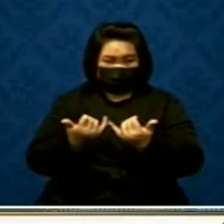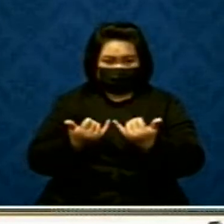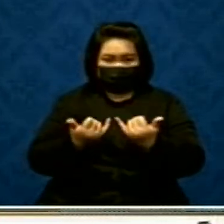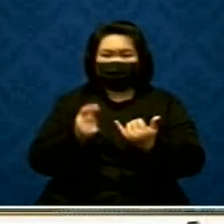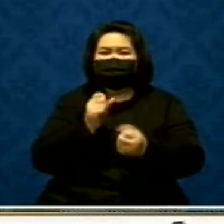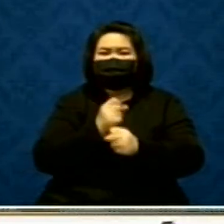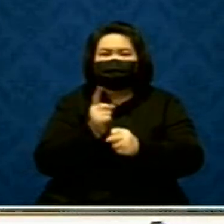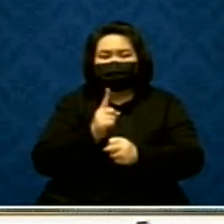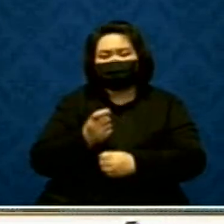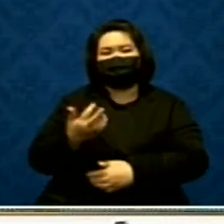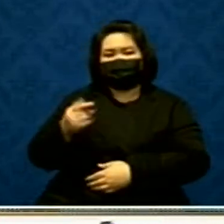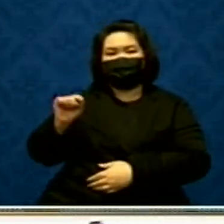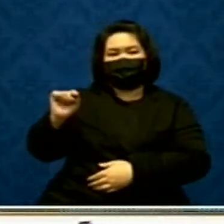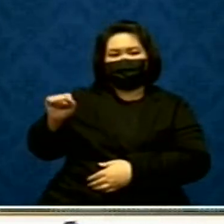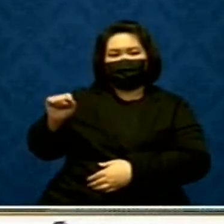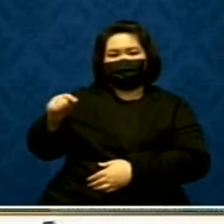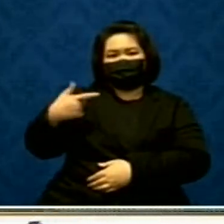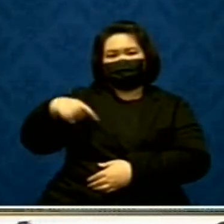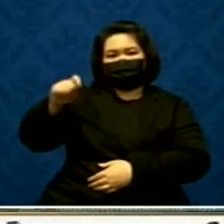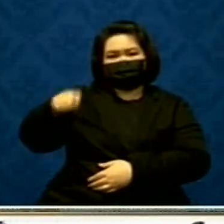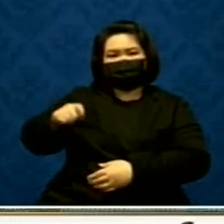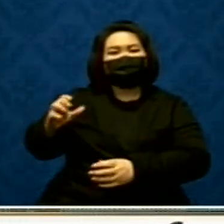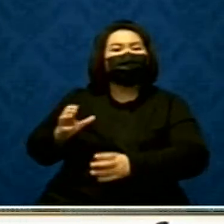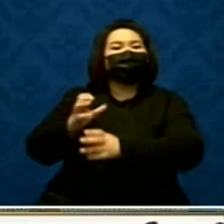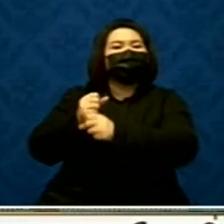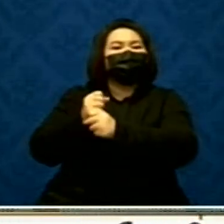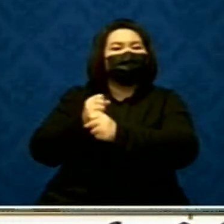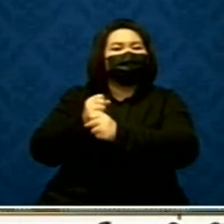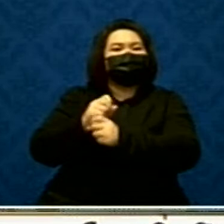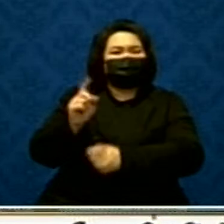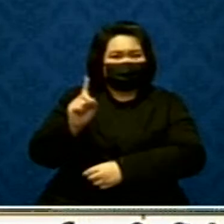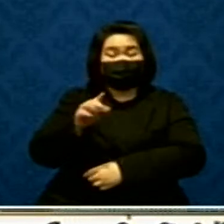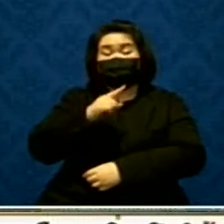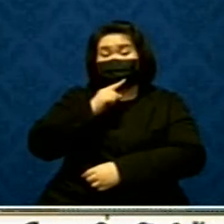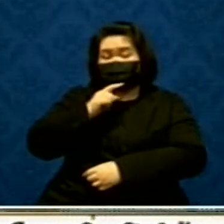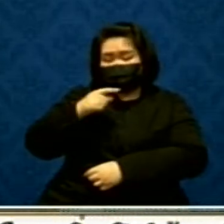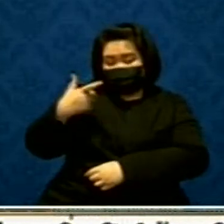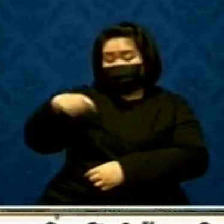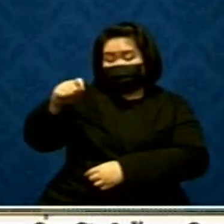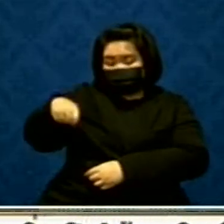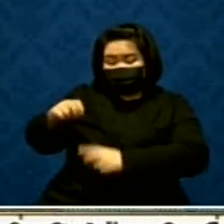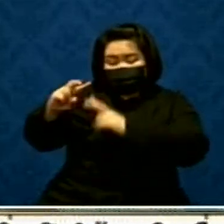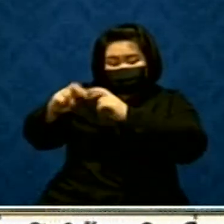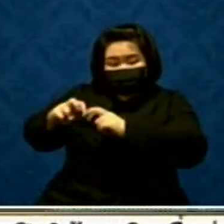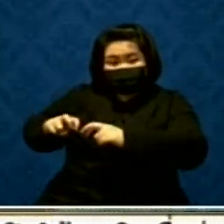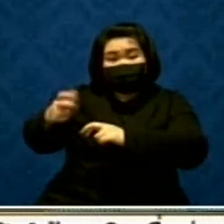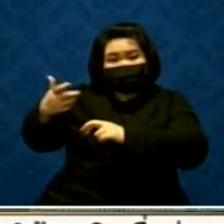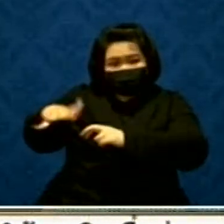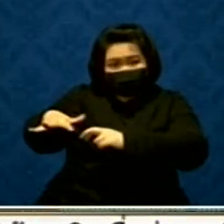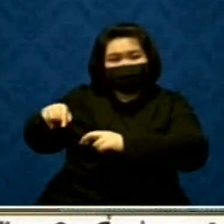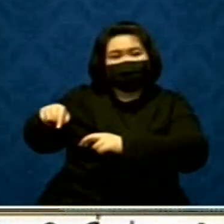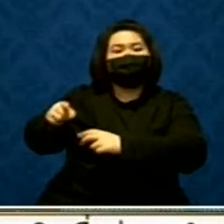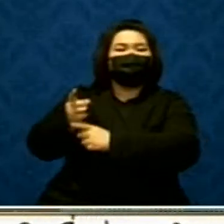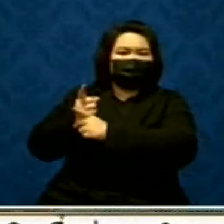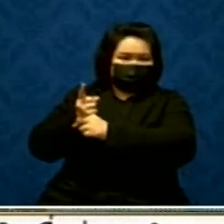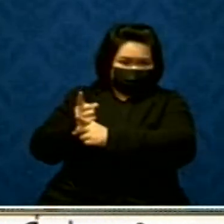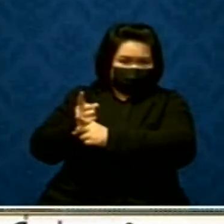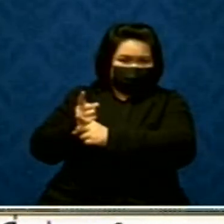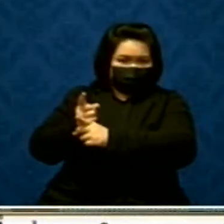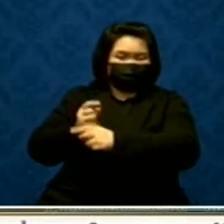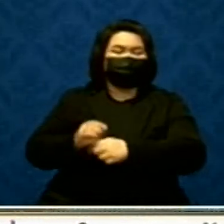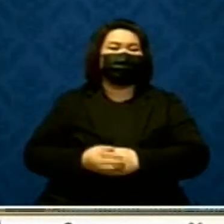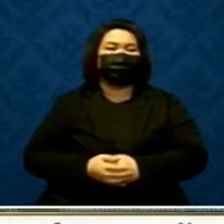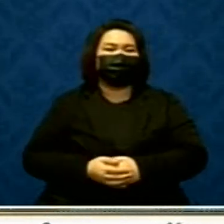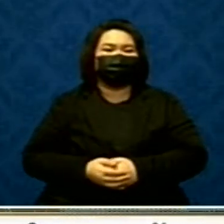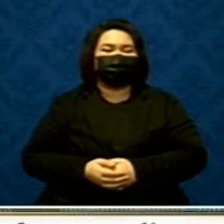ของศาลว่าจะให้ดำเนินการอย่างไรถ้าศาลวินิจฉัยออกมาอย่างไรก็ปฏิบัติไปตามนั้นนะครับซึ่งเรื่องนี้เนี่ยผ